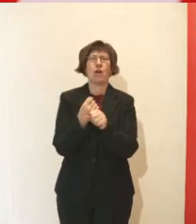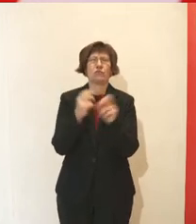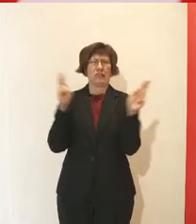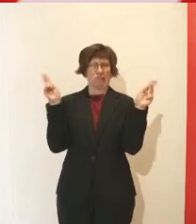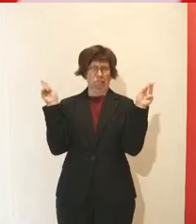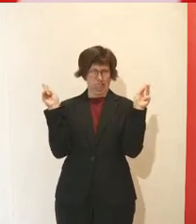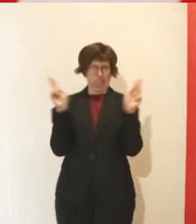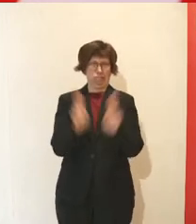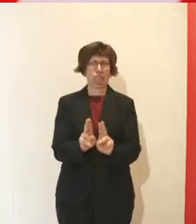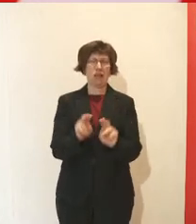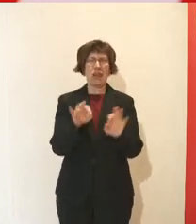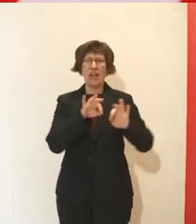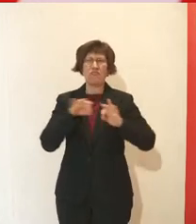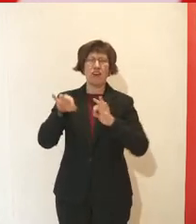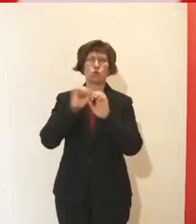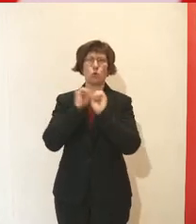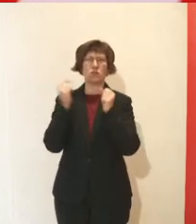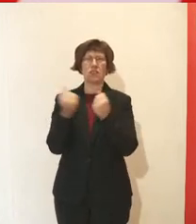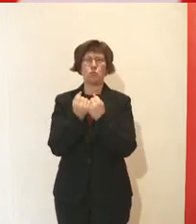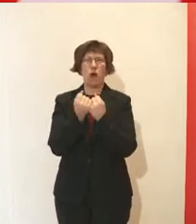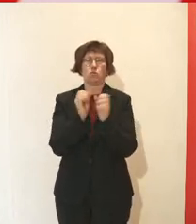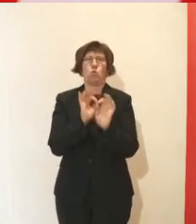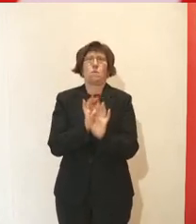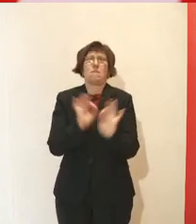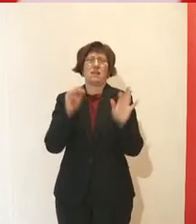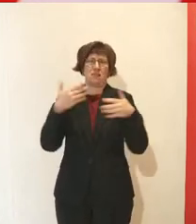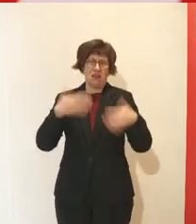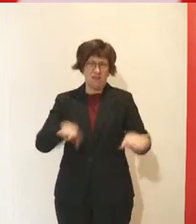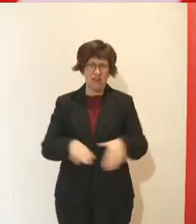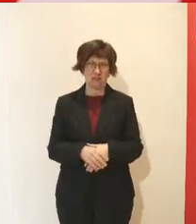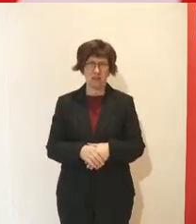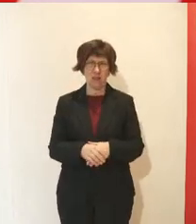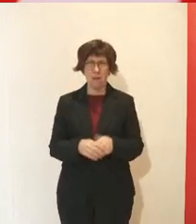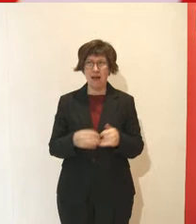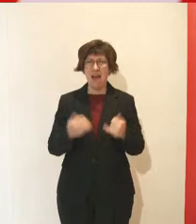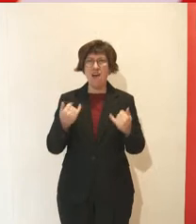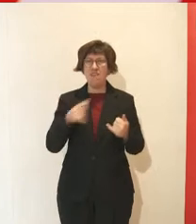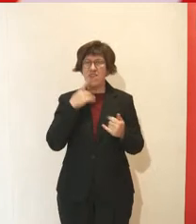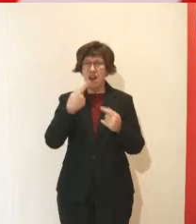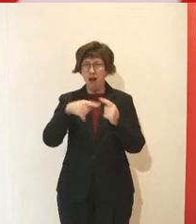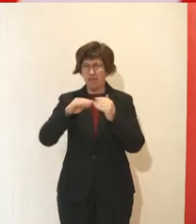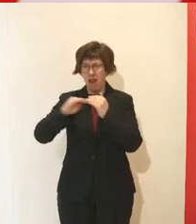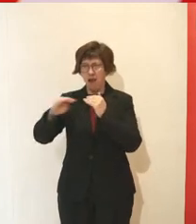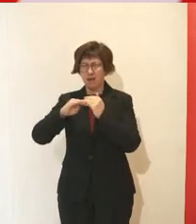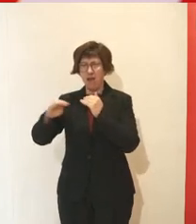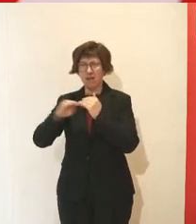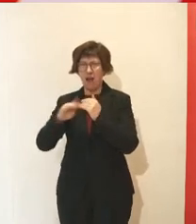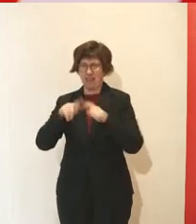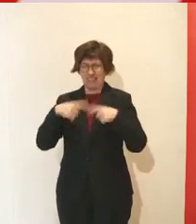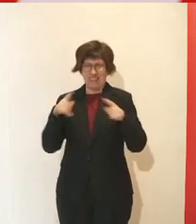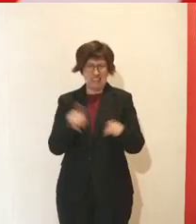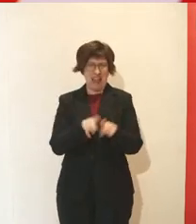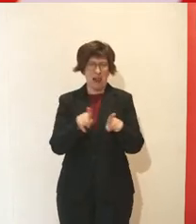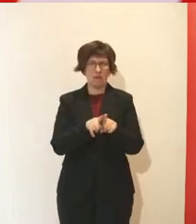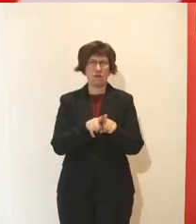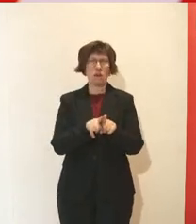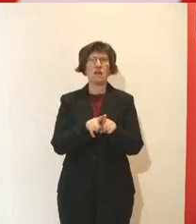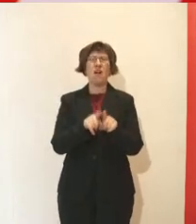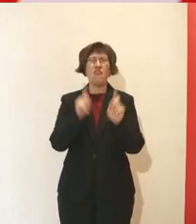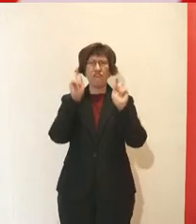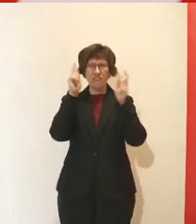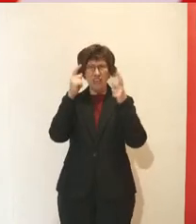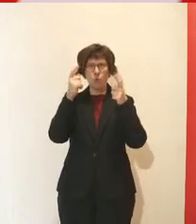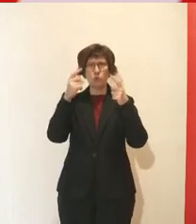dass das infektionsgeschehen sich wieder verbessert hat aber so wie in vielen anderen ländern ist es auch bei uns das virus